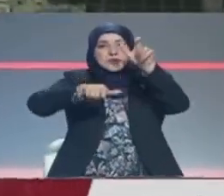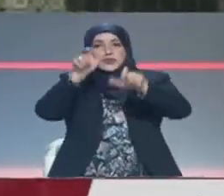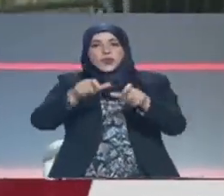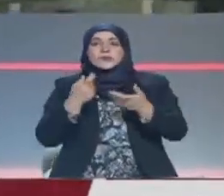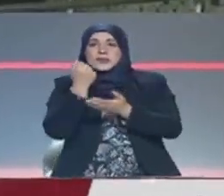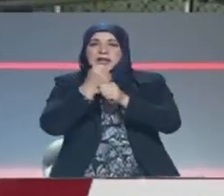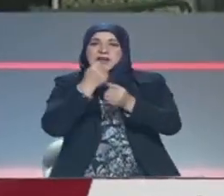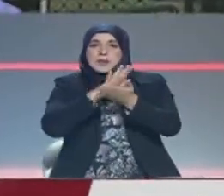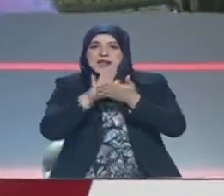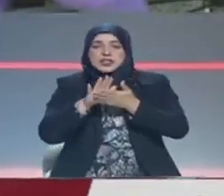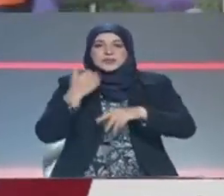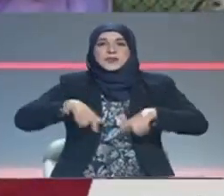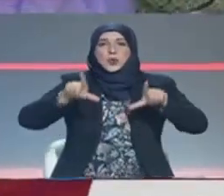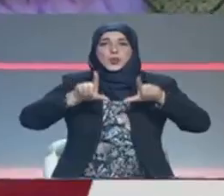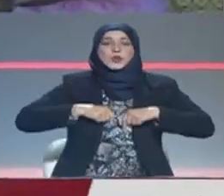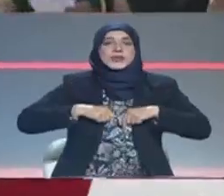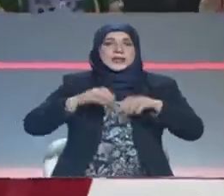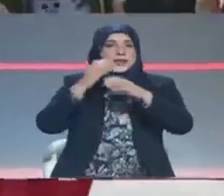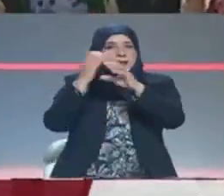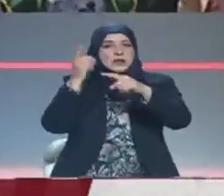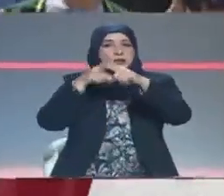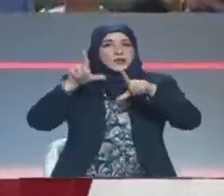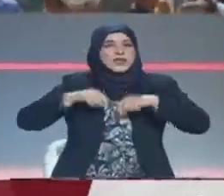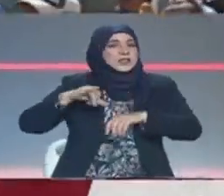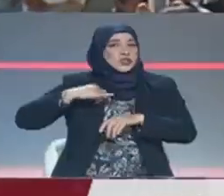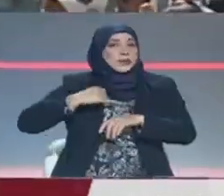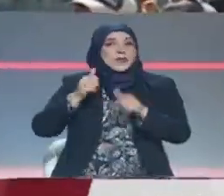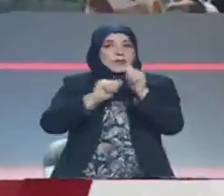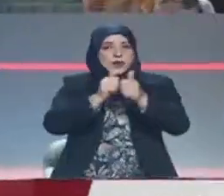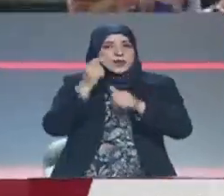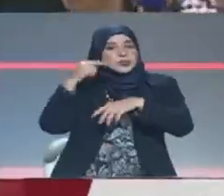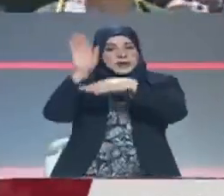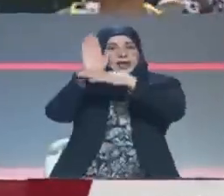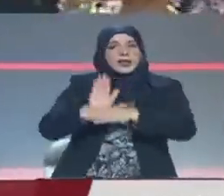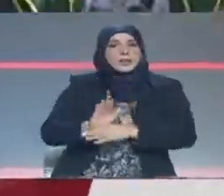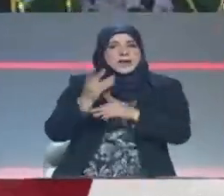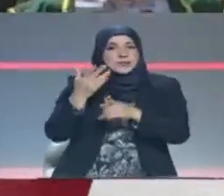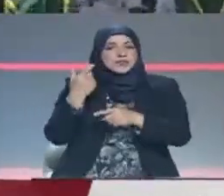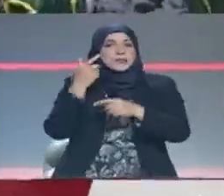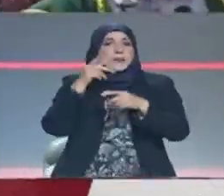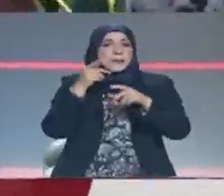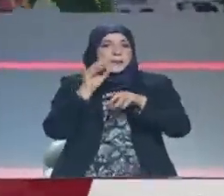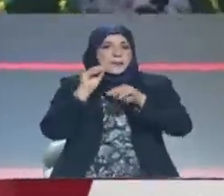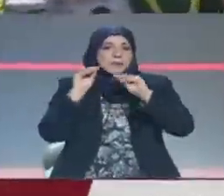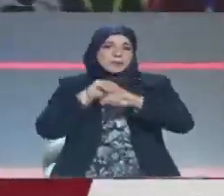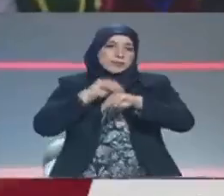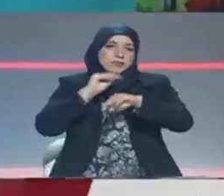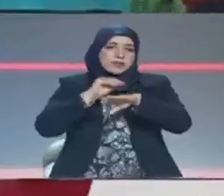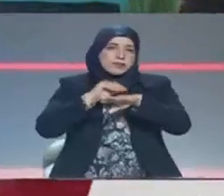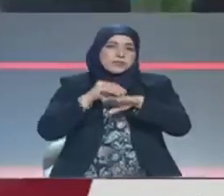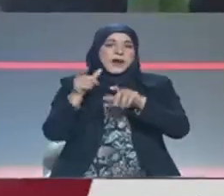اشراف وزارتي النقل والشباب والرياضه بمساعده طواقم العمل بالمحطات على توعيه المسافرين